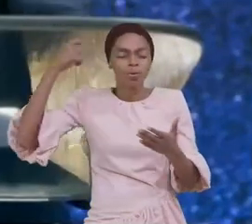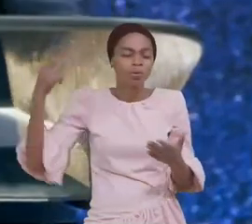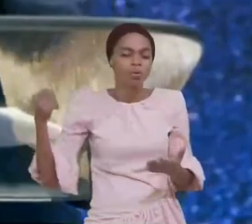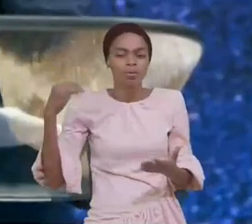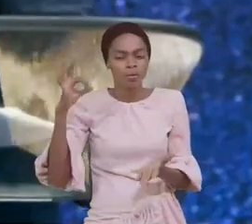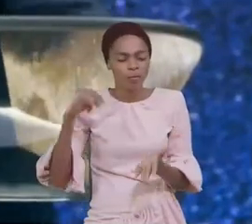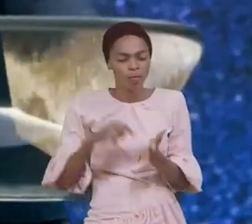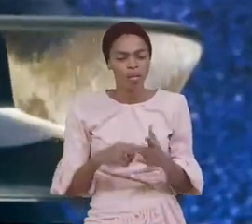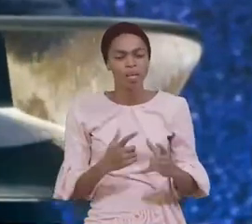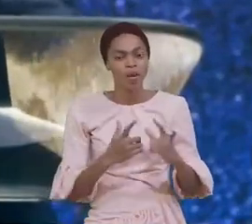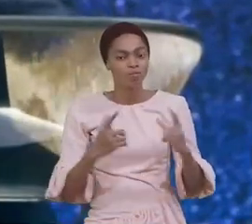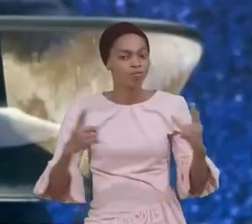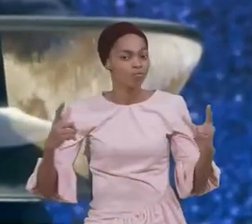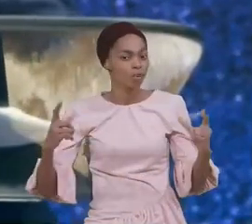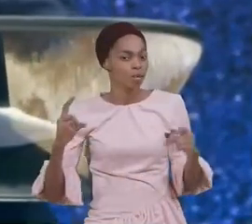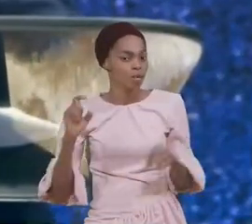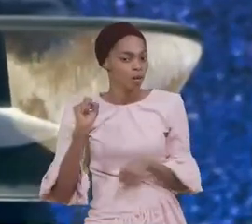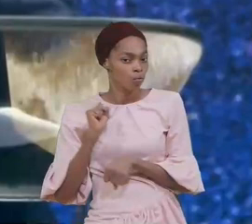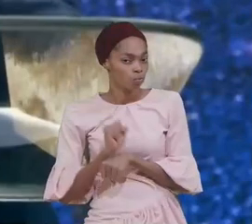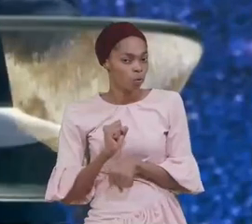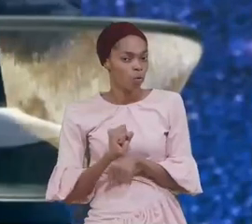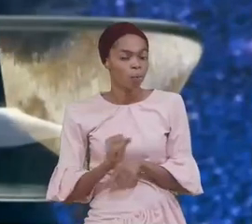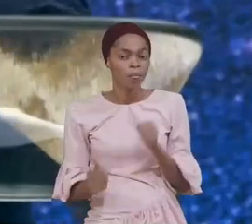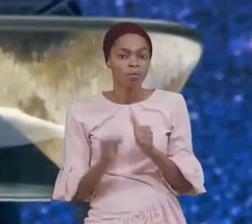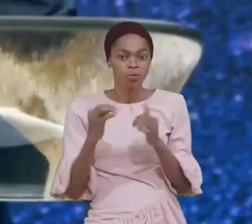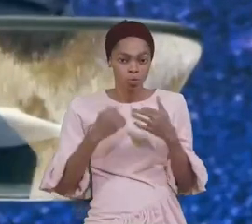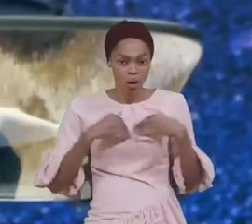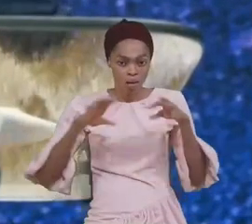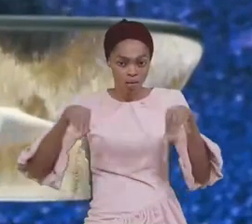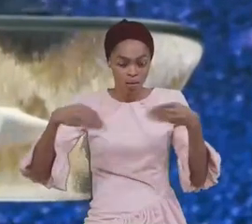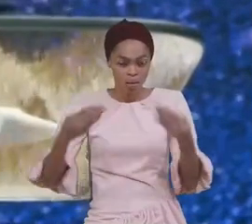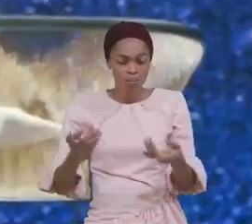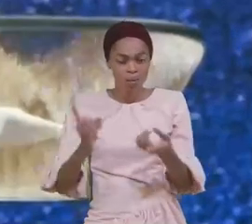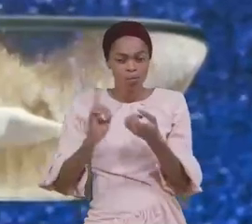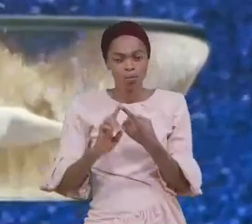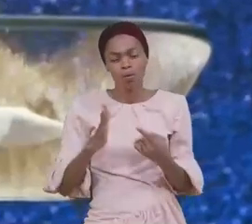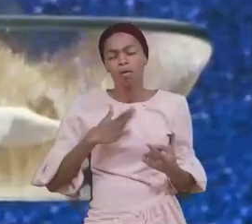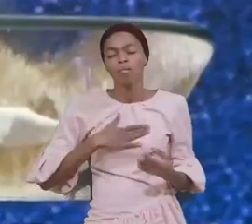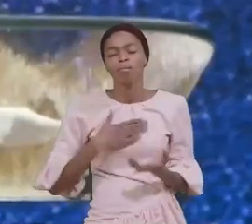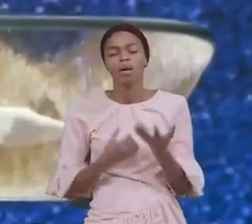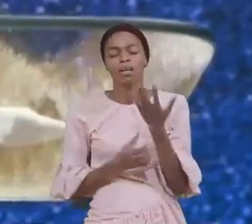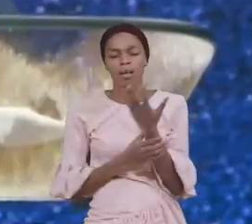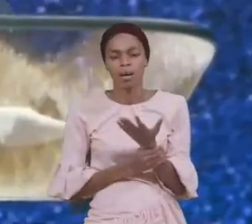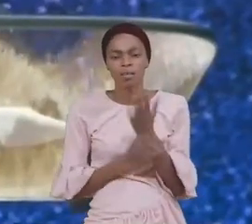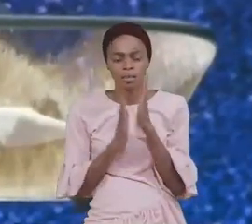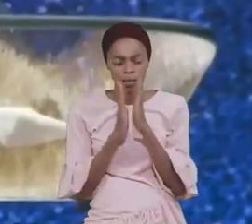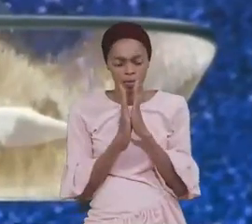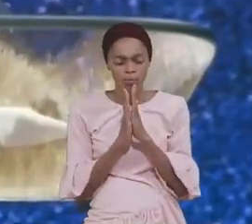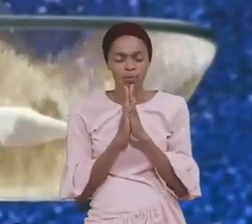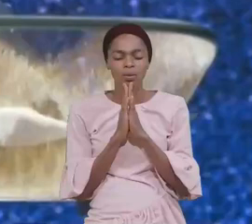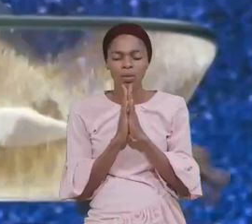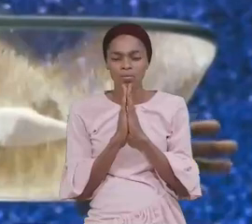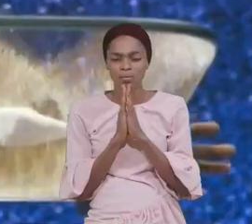à cause de cette grande commission que tu as remise dans ma main. Ouvrez la bouche